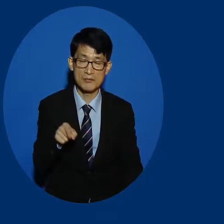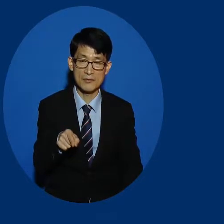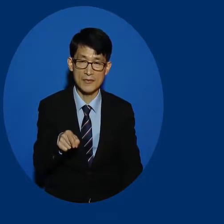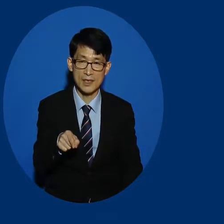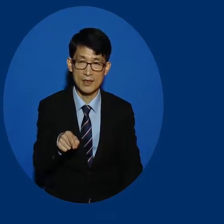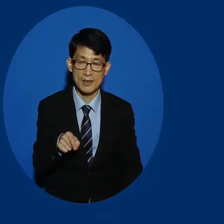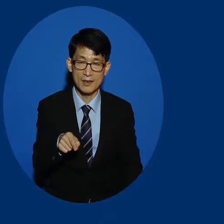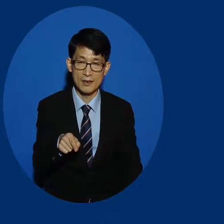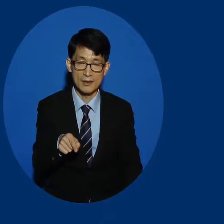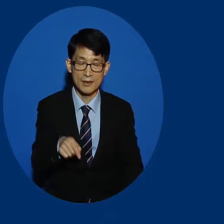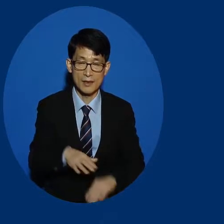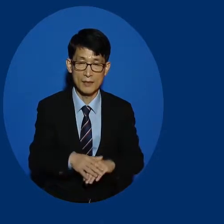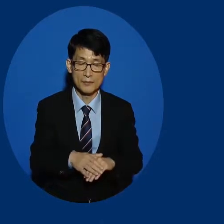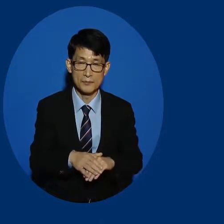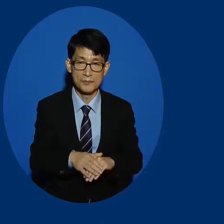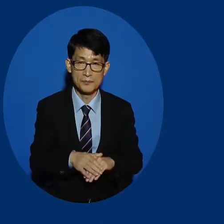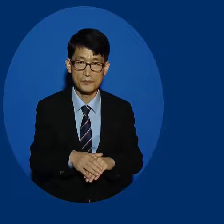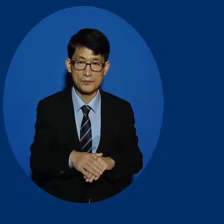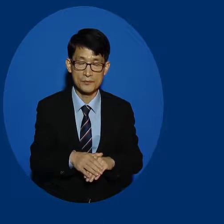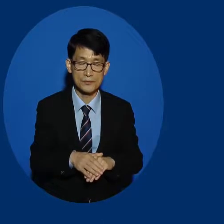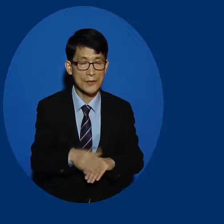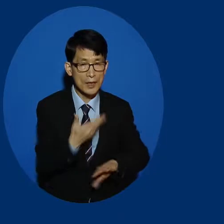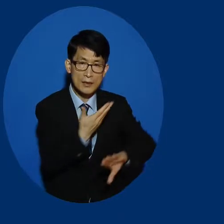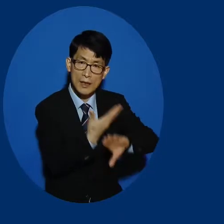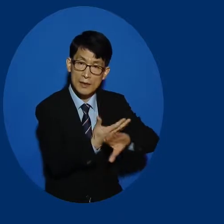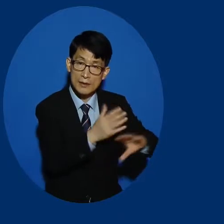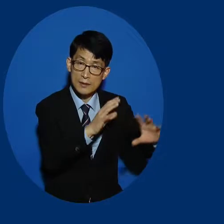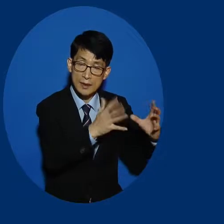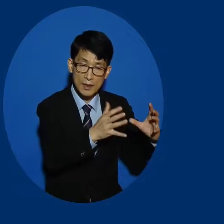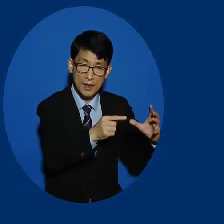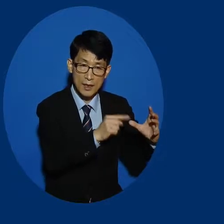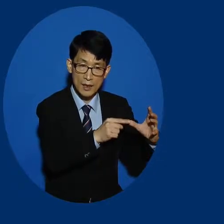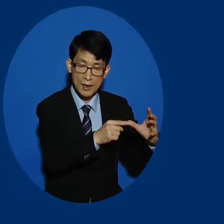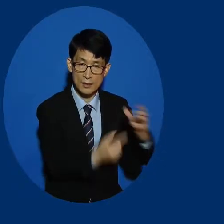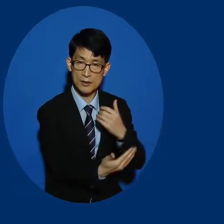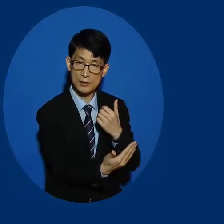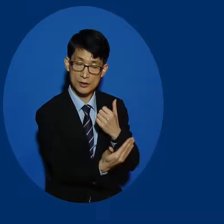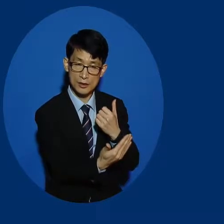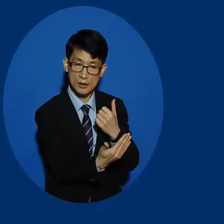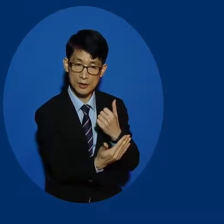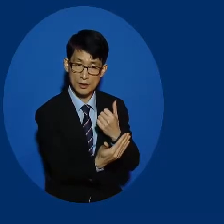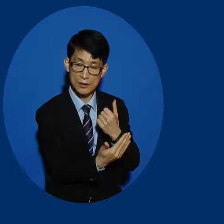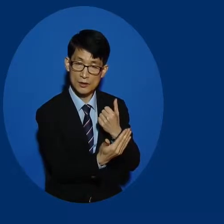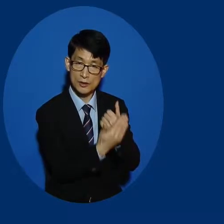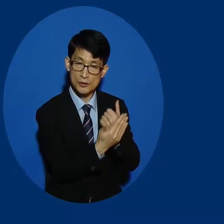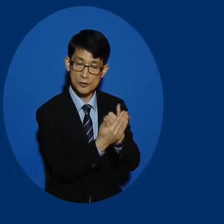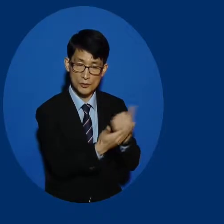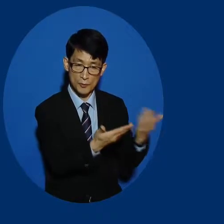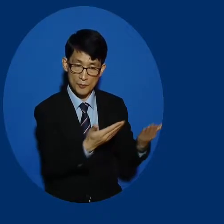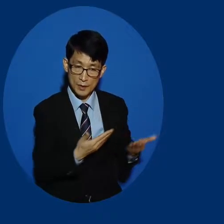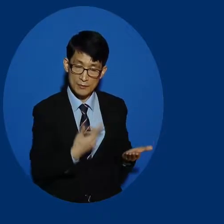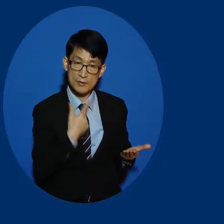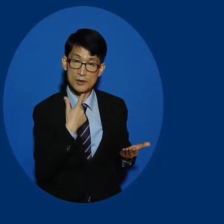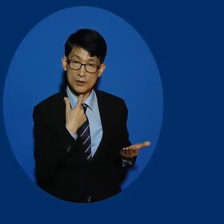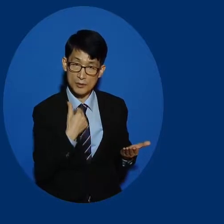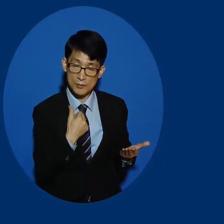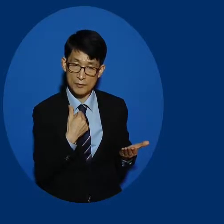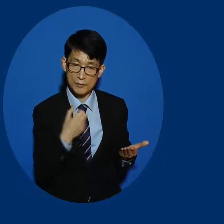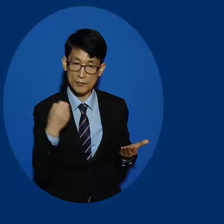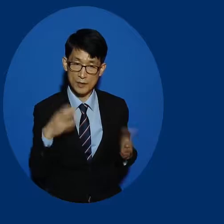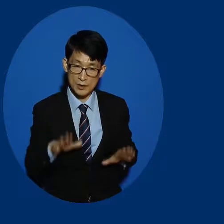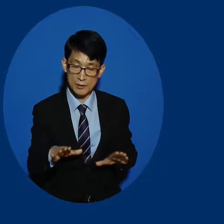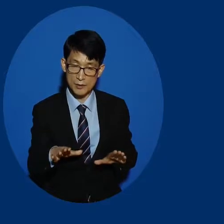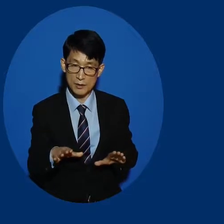여러분들 우리나라도 외국 원조를 시작하는 그러한 시점에 있습니다. 여러분들 외국 원조를 할